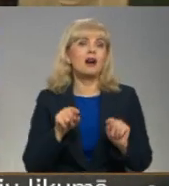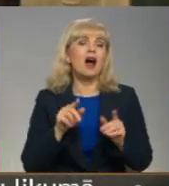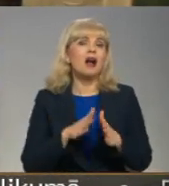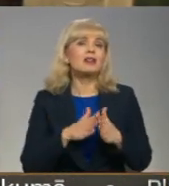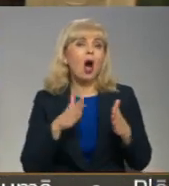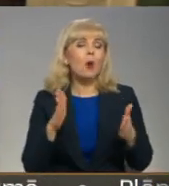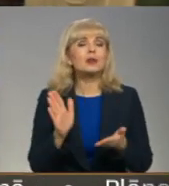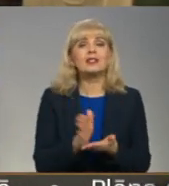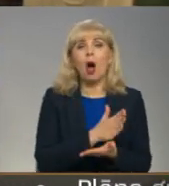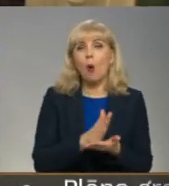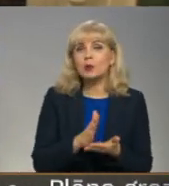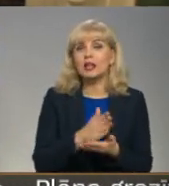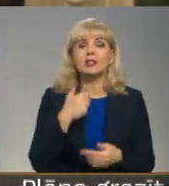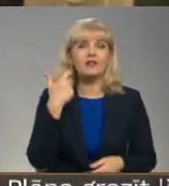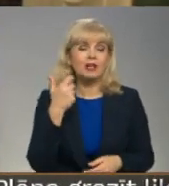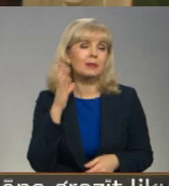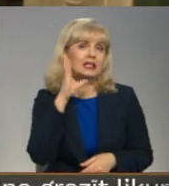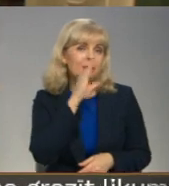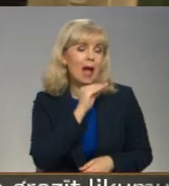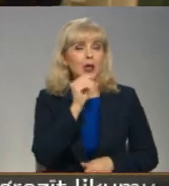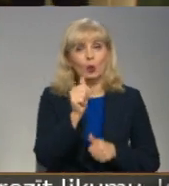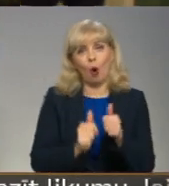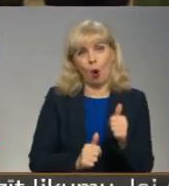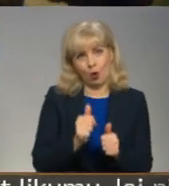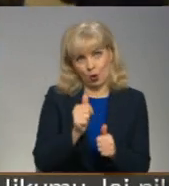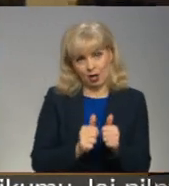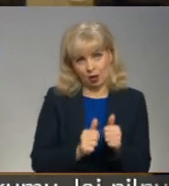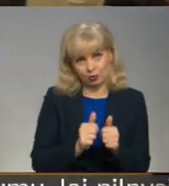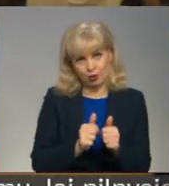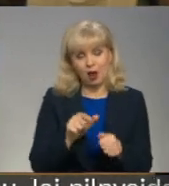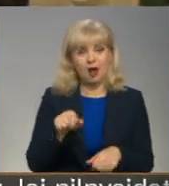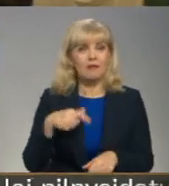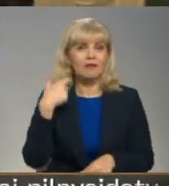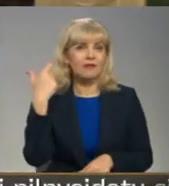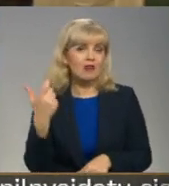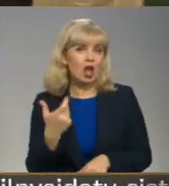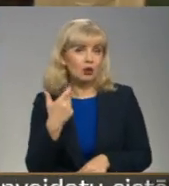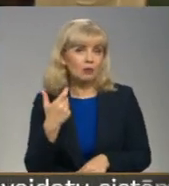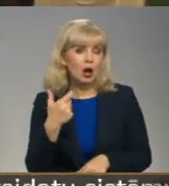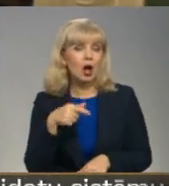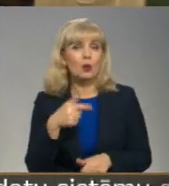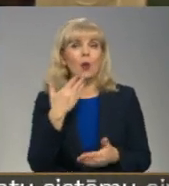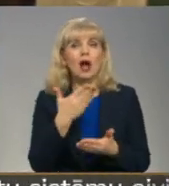daudz sēriju filma spētu konkurēt ar filmu, kuru rādas lielā ekrāna.